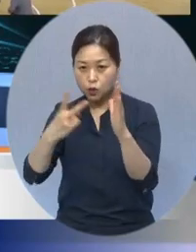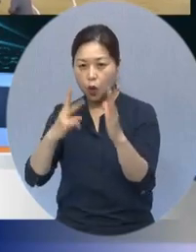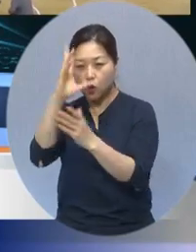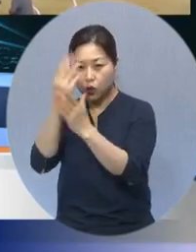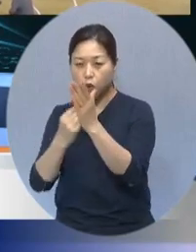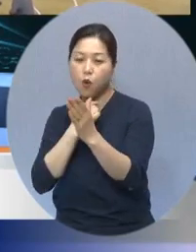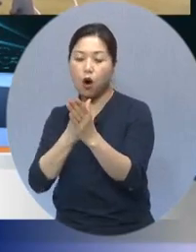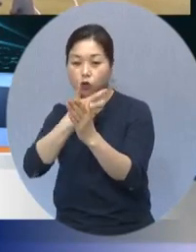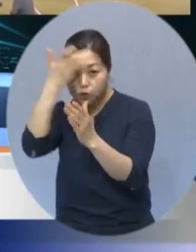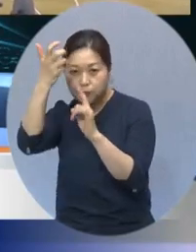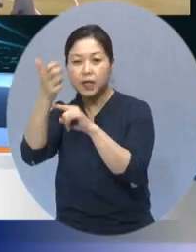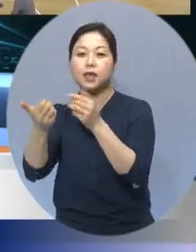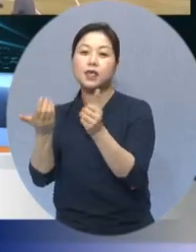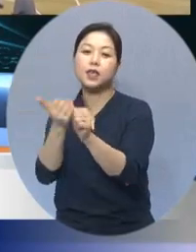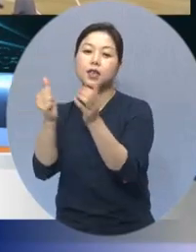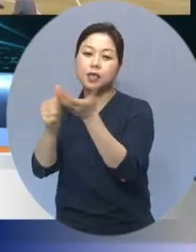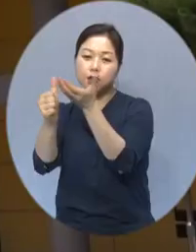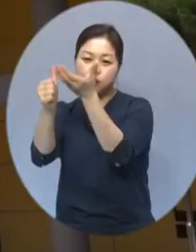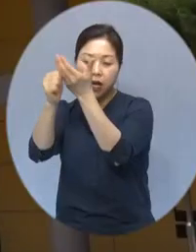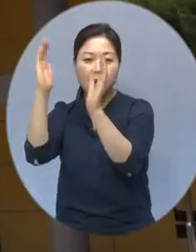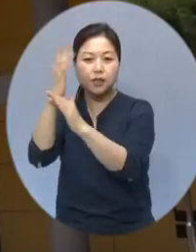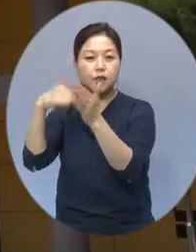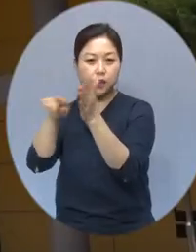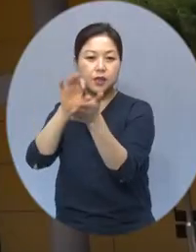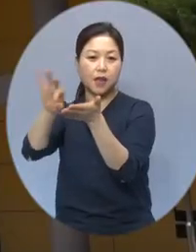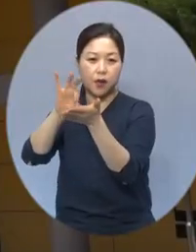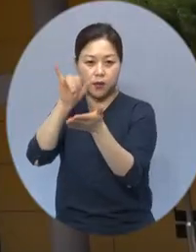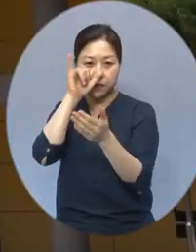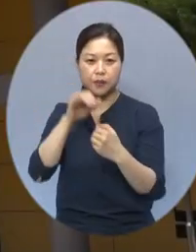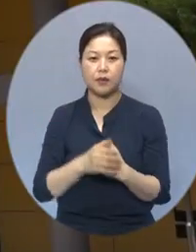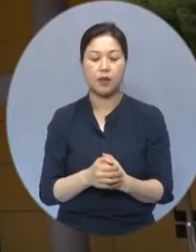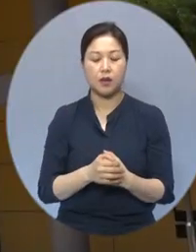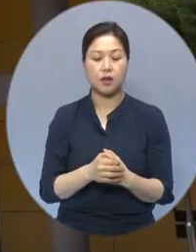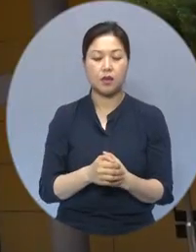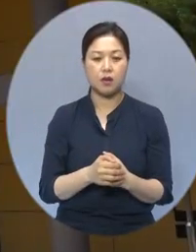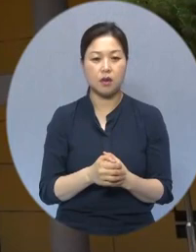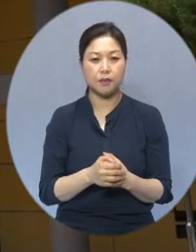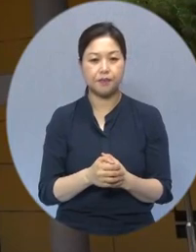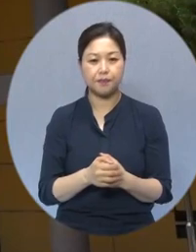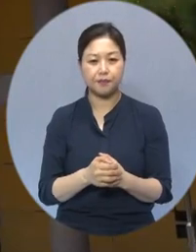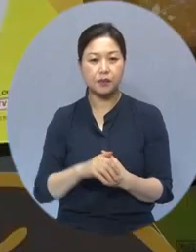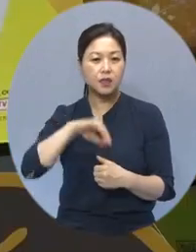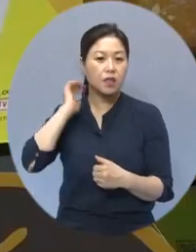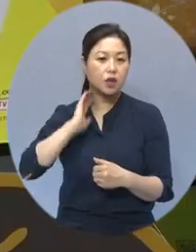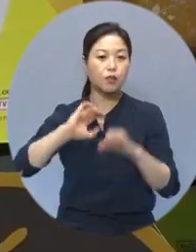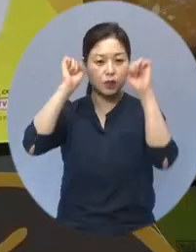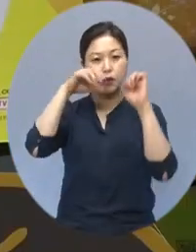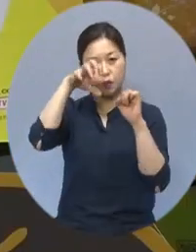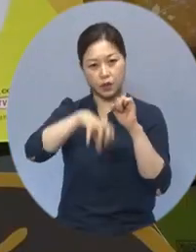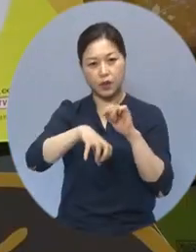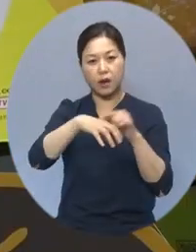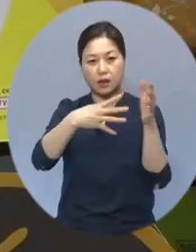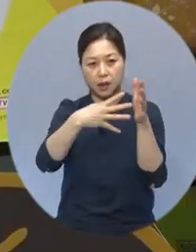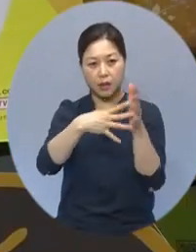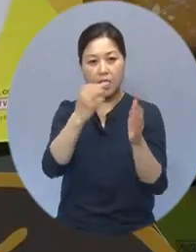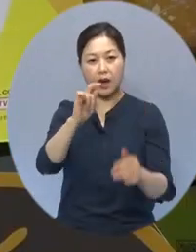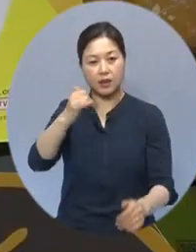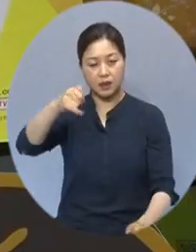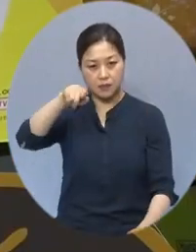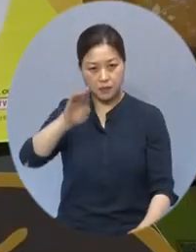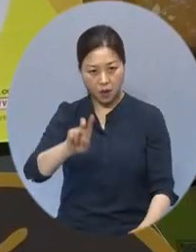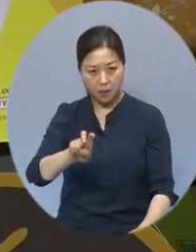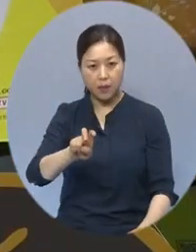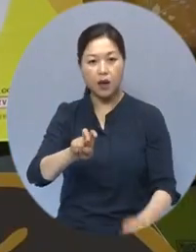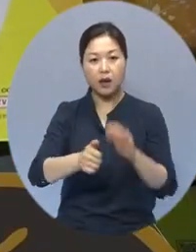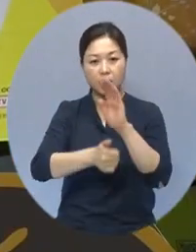쓰입니다. 정우선 기자입니다. 지난 주말 의정부 체육관에서는 사단법인 한기범 희망나눔